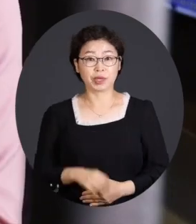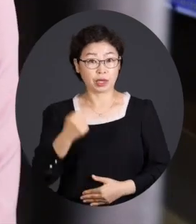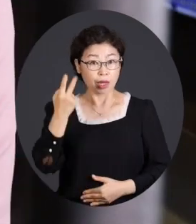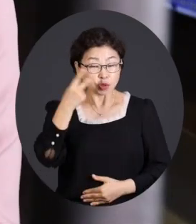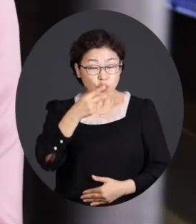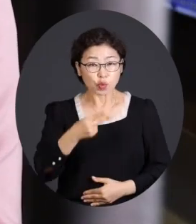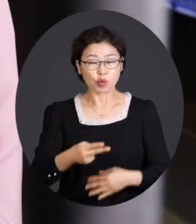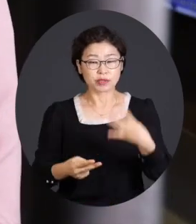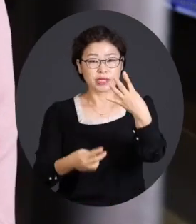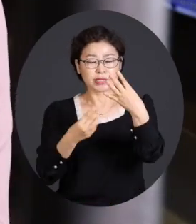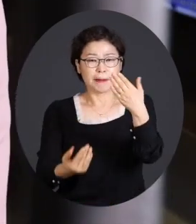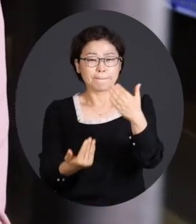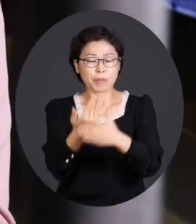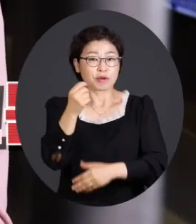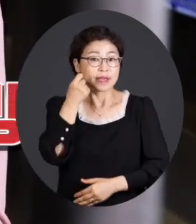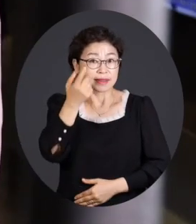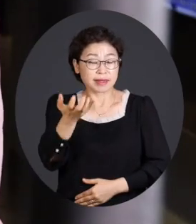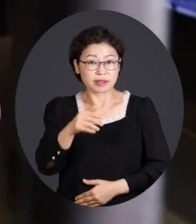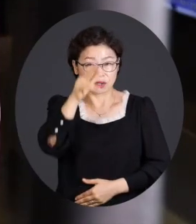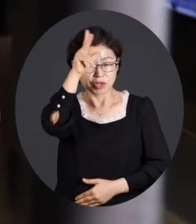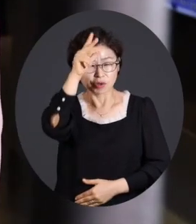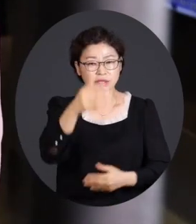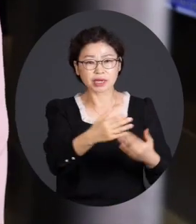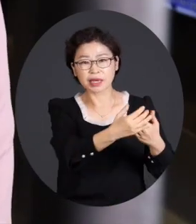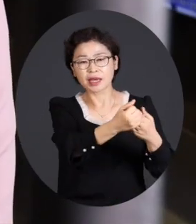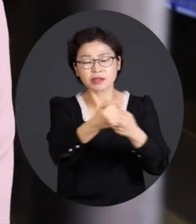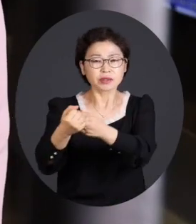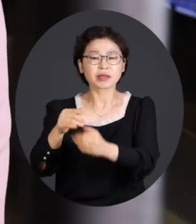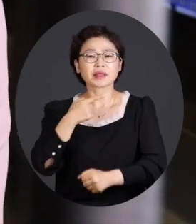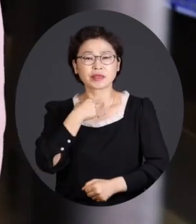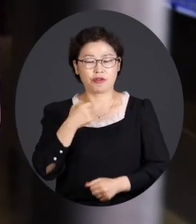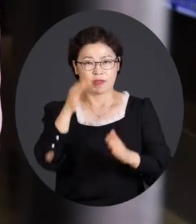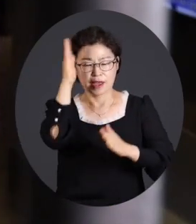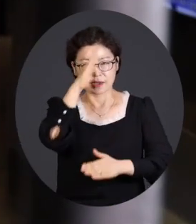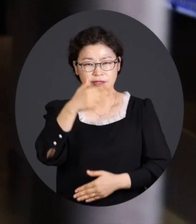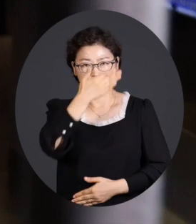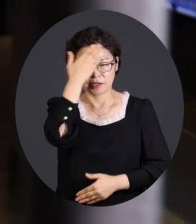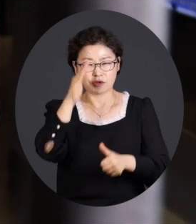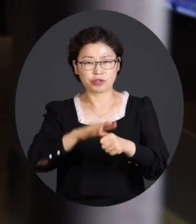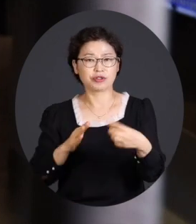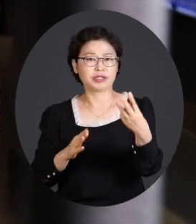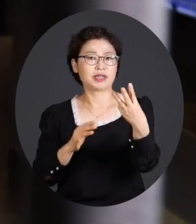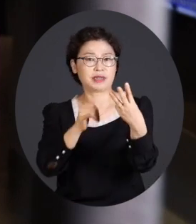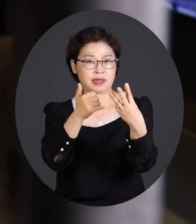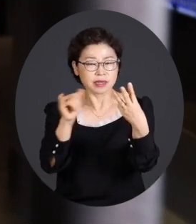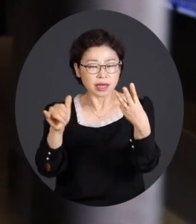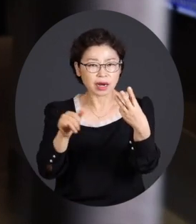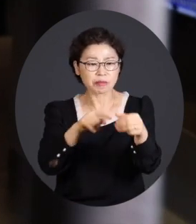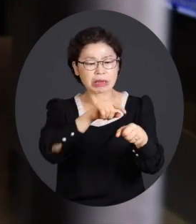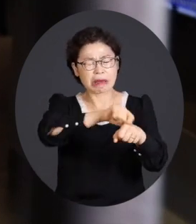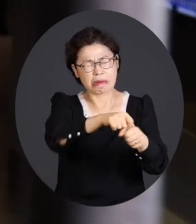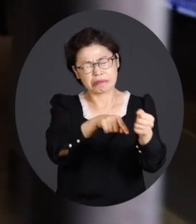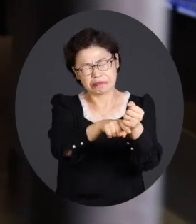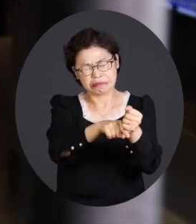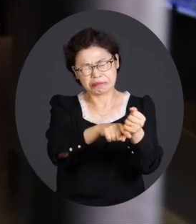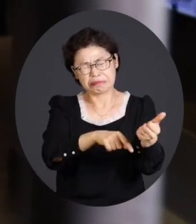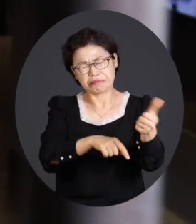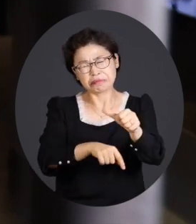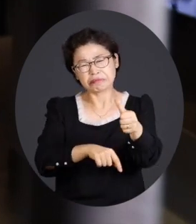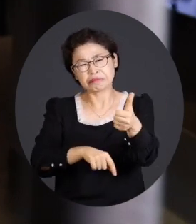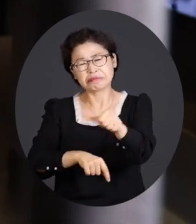그리고 이 4.3 봉기 한 달 전 이 경찰에 연행됐던 학생과 청년 3명이 고문치사로 잇따라 사망하는